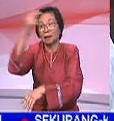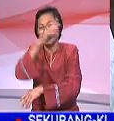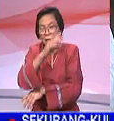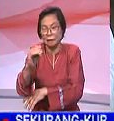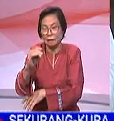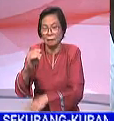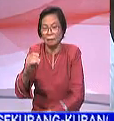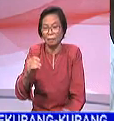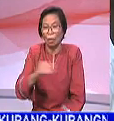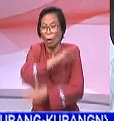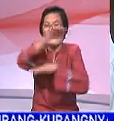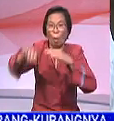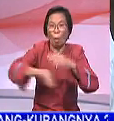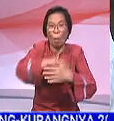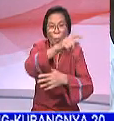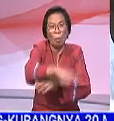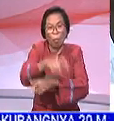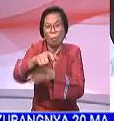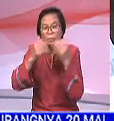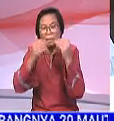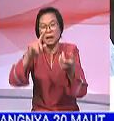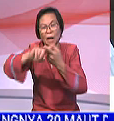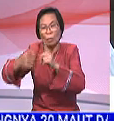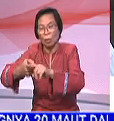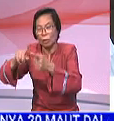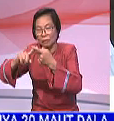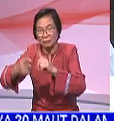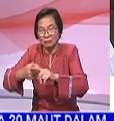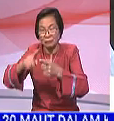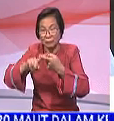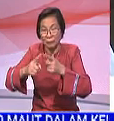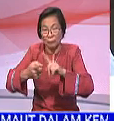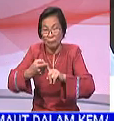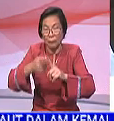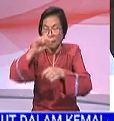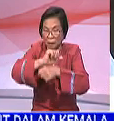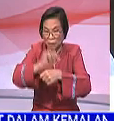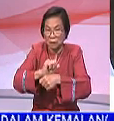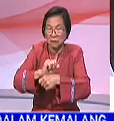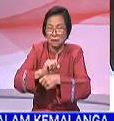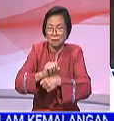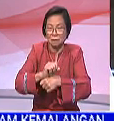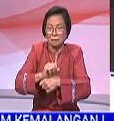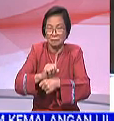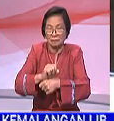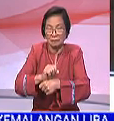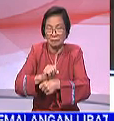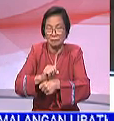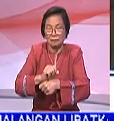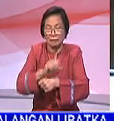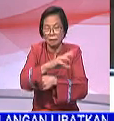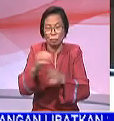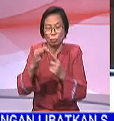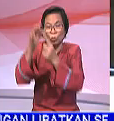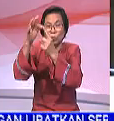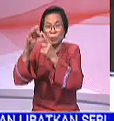dan juga semualah kawan-kawan yang bekerja di sana dan terutama sekali